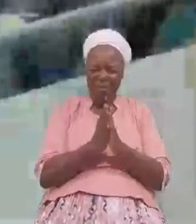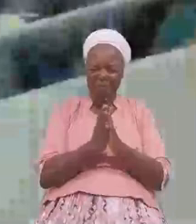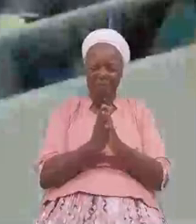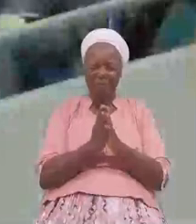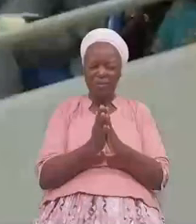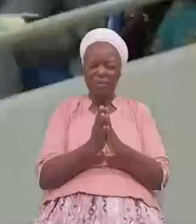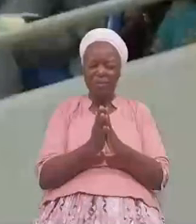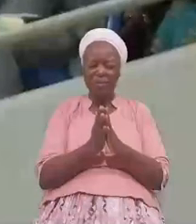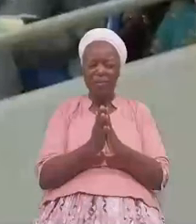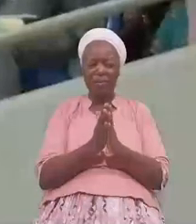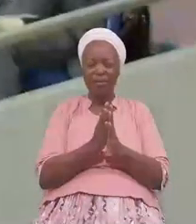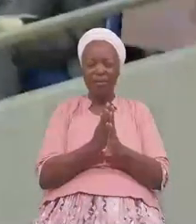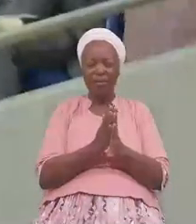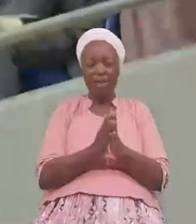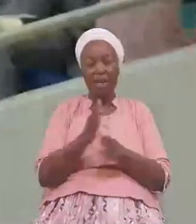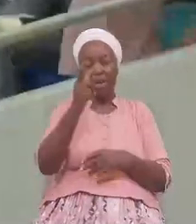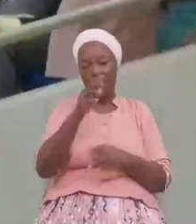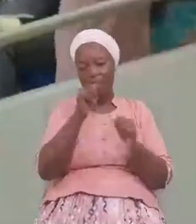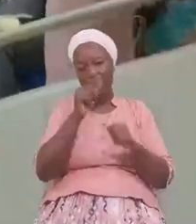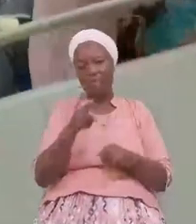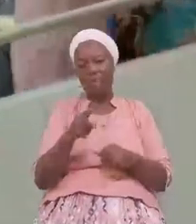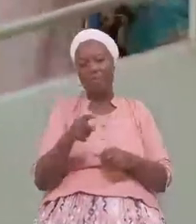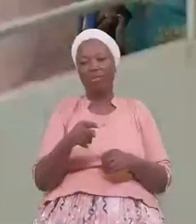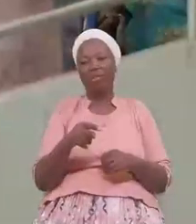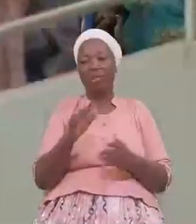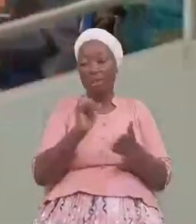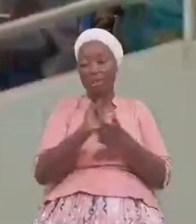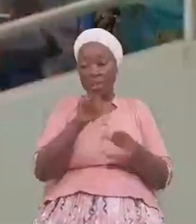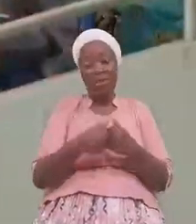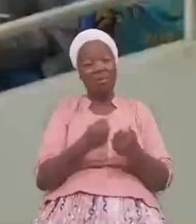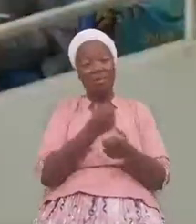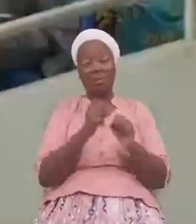Que Dieu vous bénisse. Toujours debout.